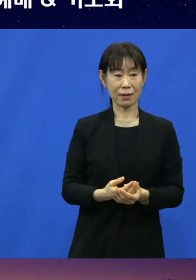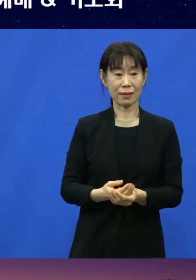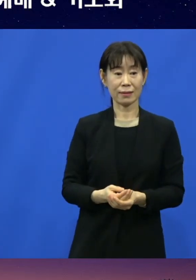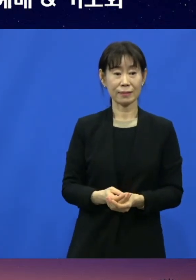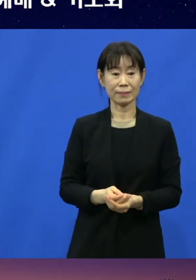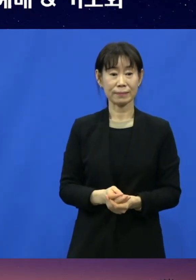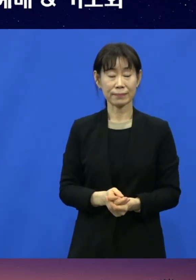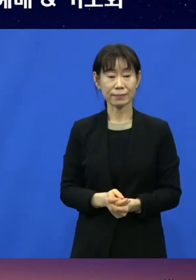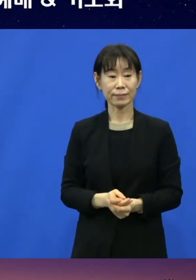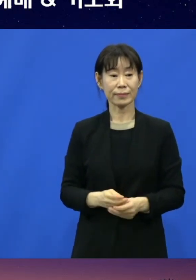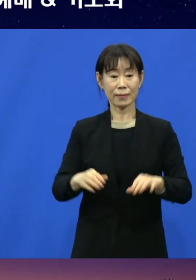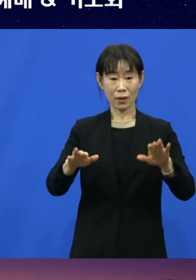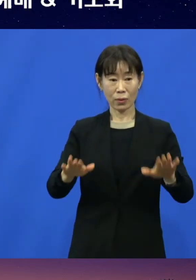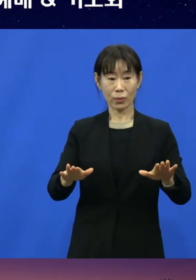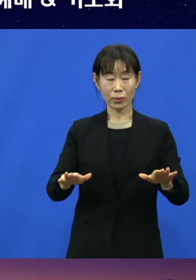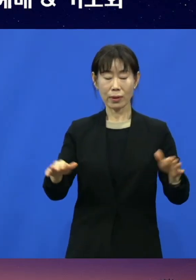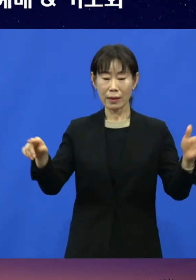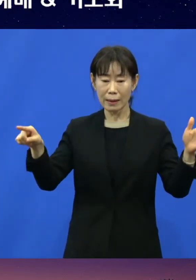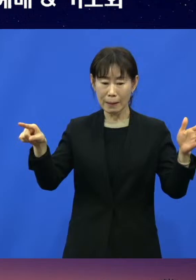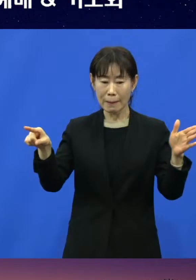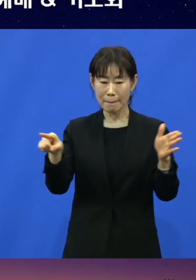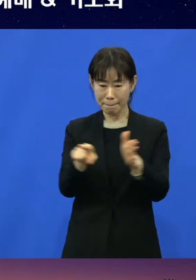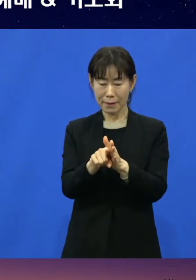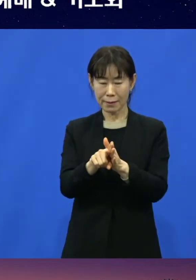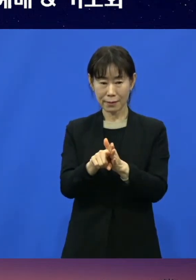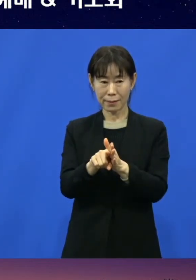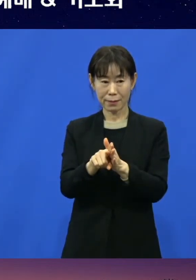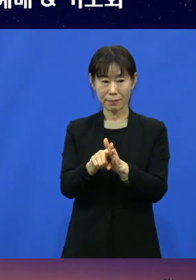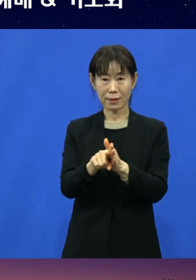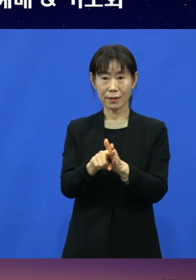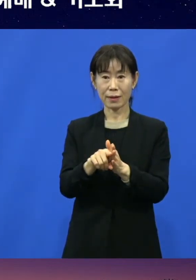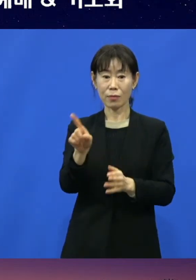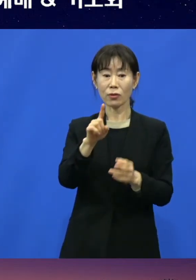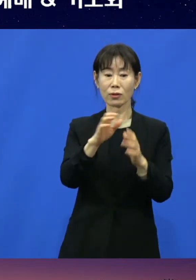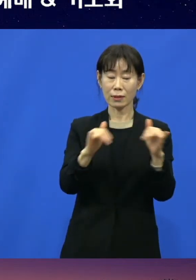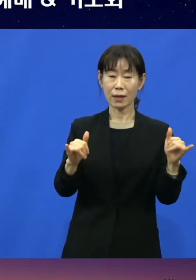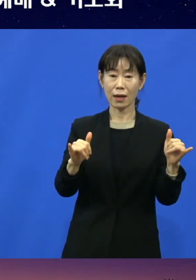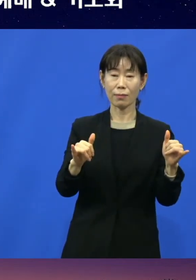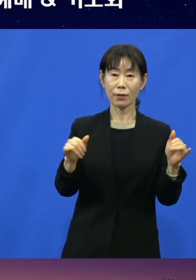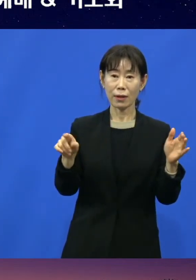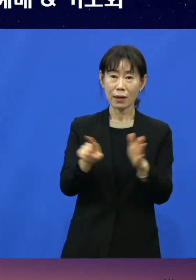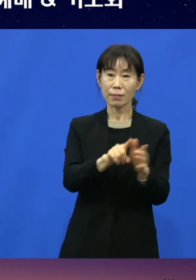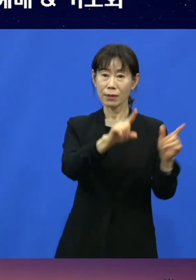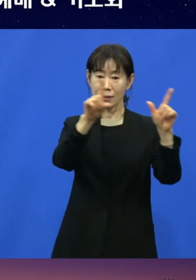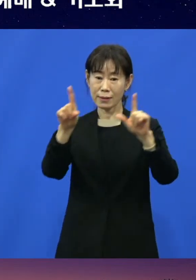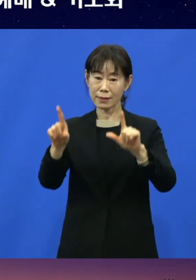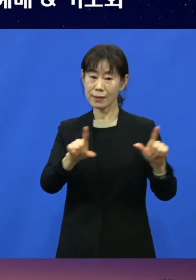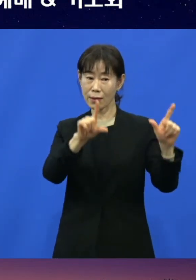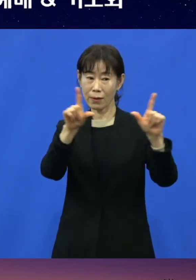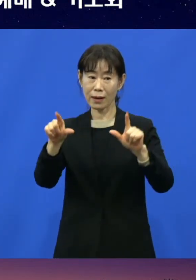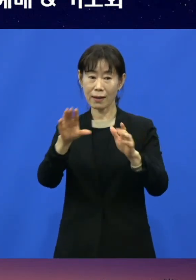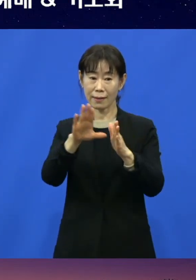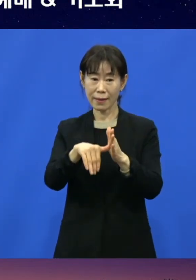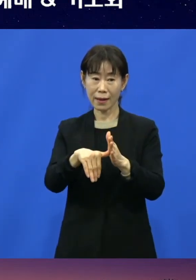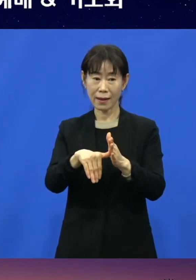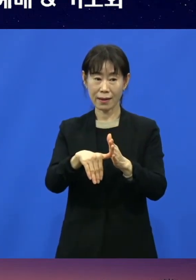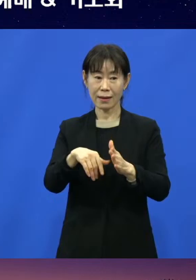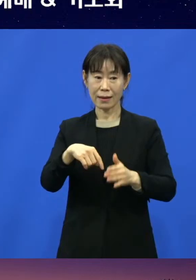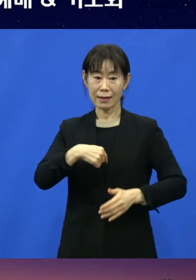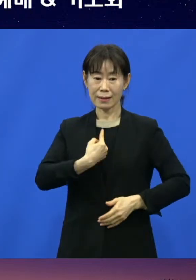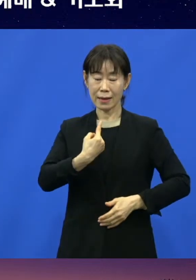그래서 여러분, 오늘 우리는 우리 신앙의 양극화 현상이 일어날 수 있어요. 어떤 사람은 신앙생활을 하긴 하는데 어느 한계선이 분명히 있어요. 한계선이